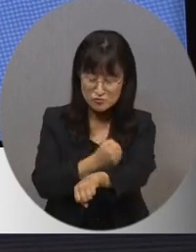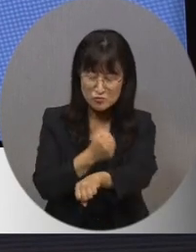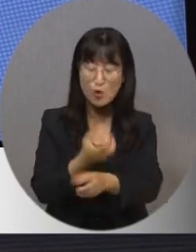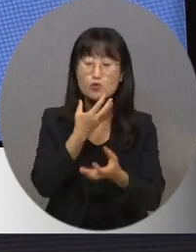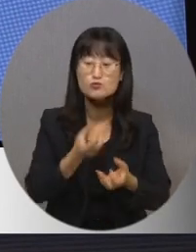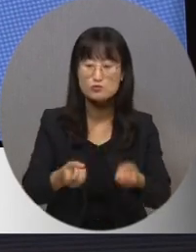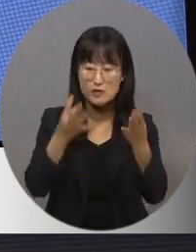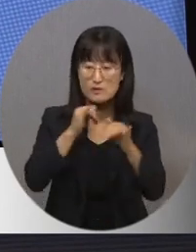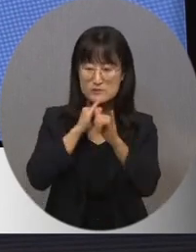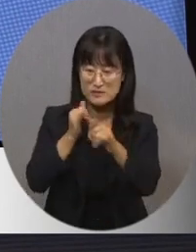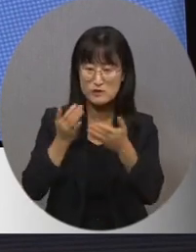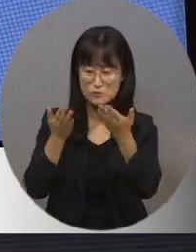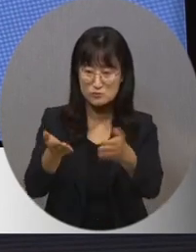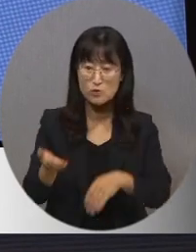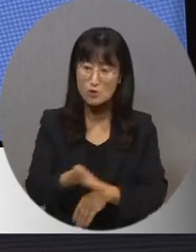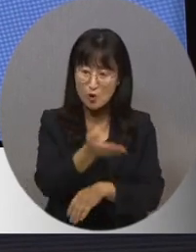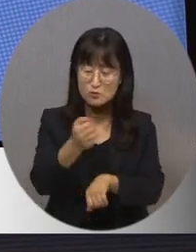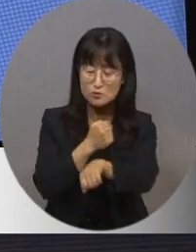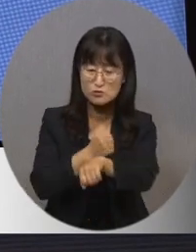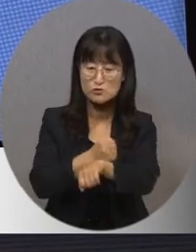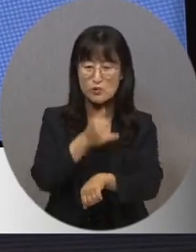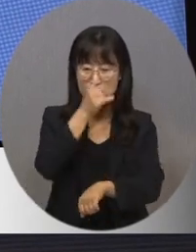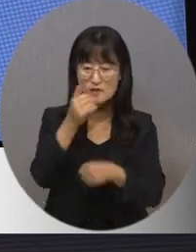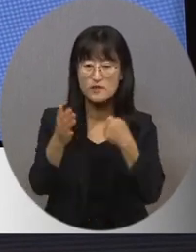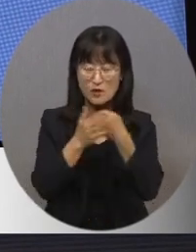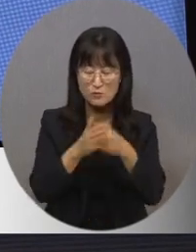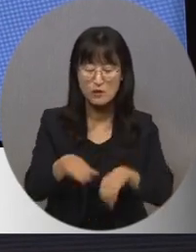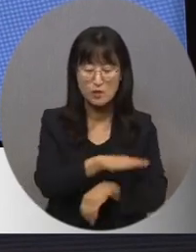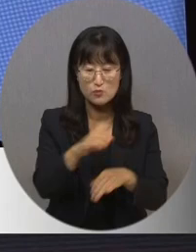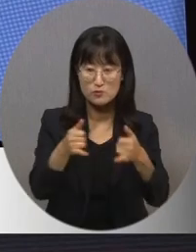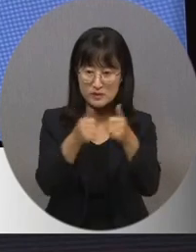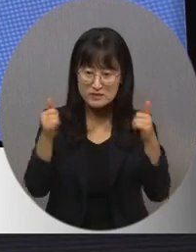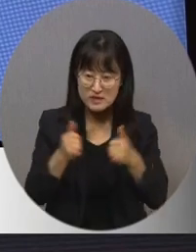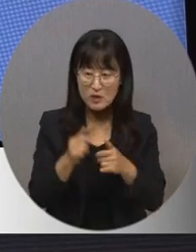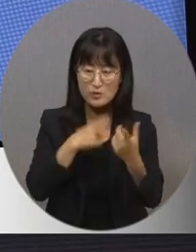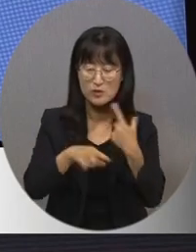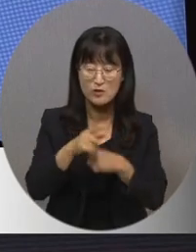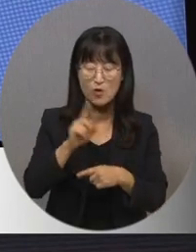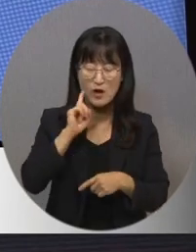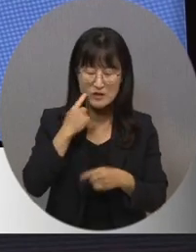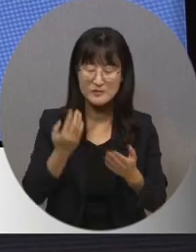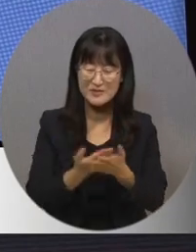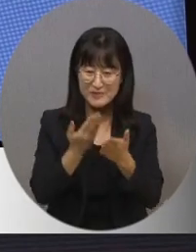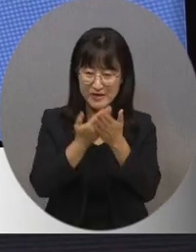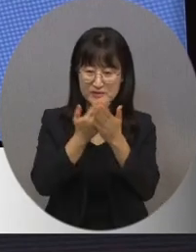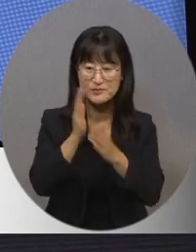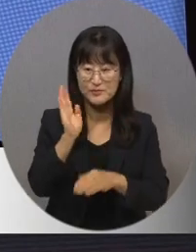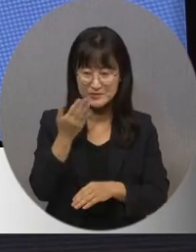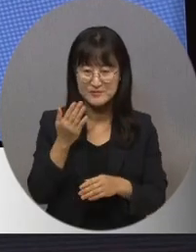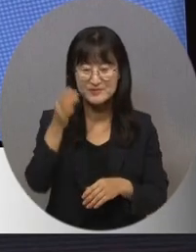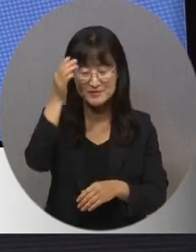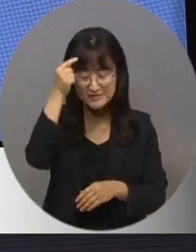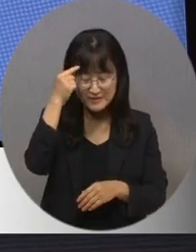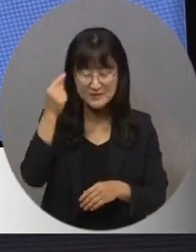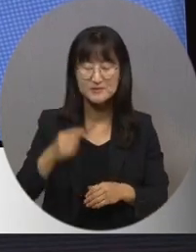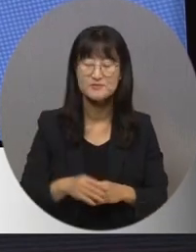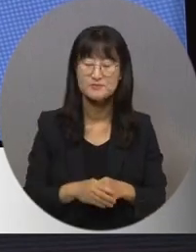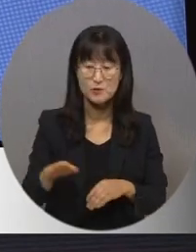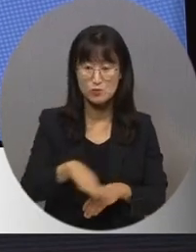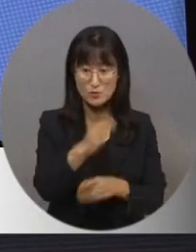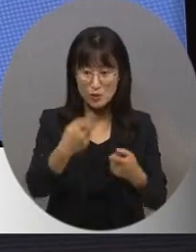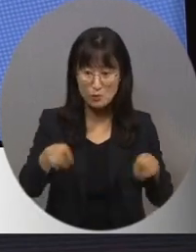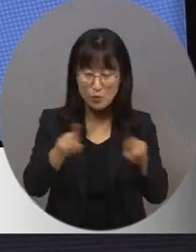하는 날입니다. 이분들의 수고가 있었기 때문에 우리 사회가 좀 더 아름다운 사회로 유지될 수 있는 것이 아닌가 생각합니다. 우리